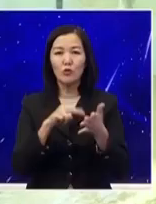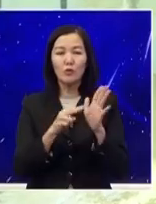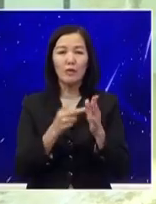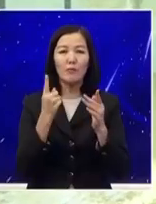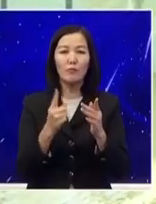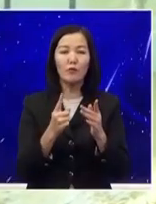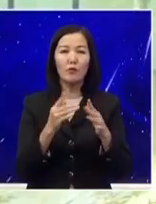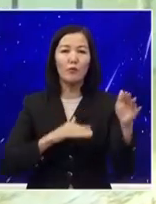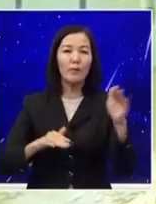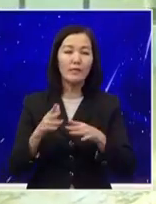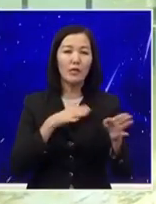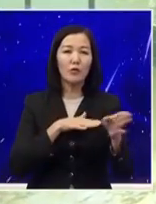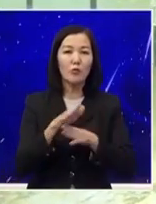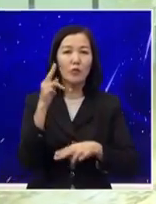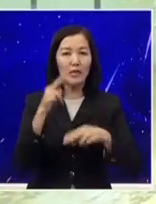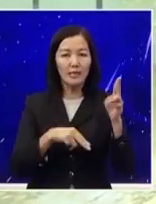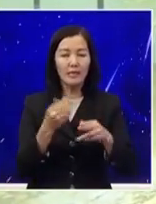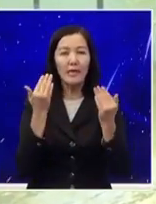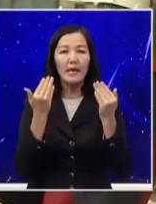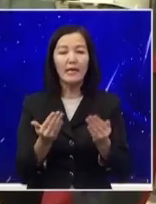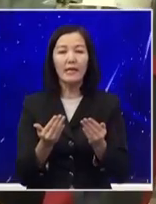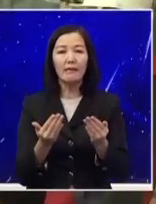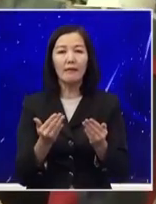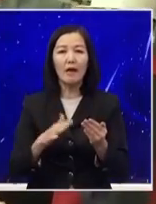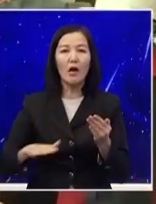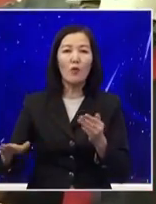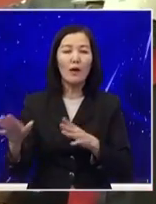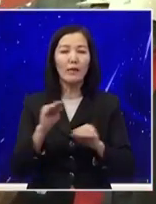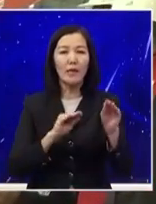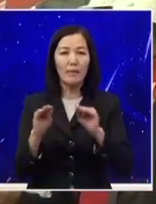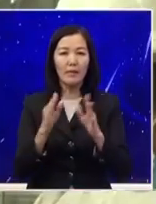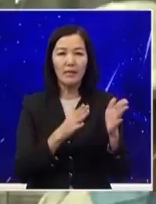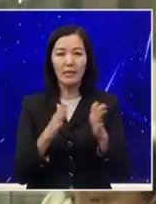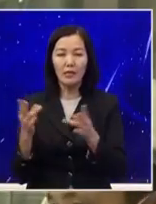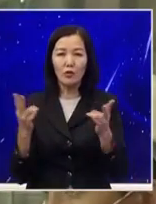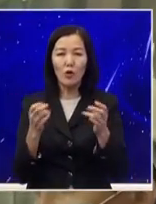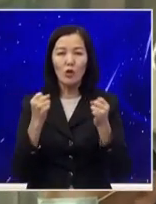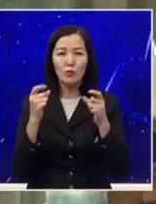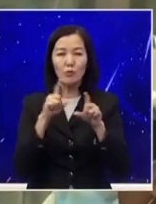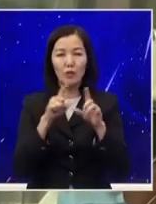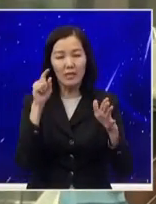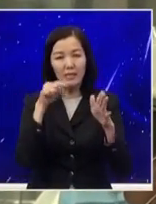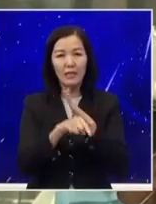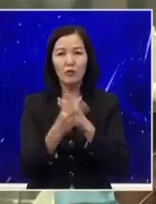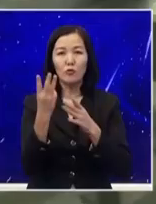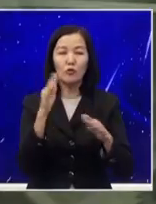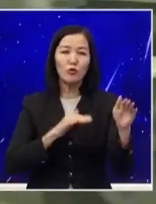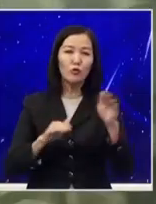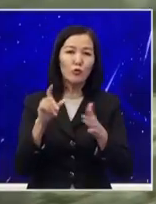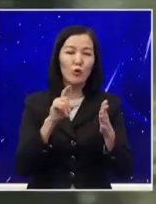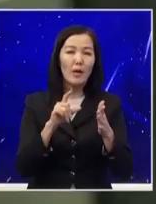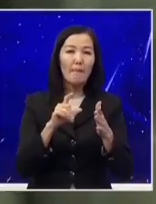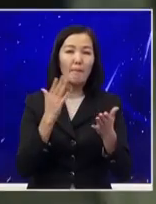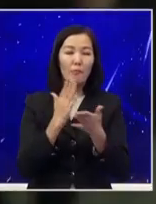Бүгінге бассейн толықтай салынды. Ендігісі аумағын абаттандыру. Спорттық нысанда 300 бассейні болады. Үш